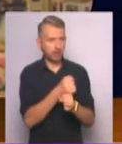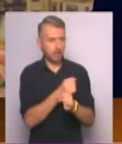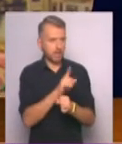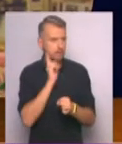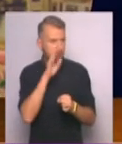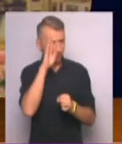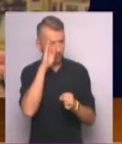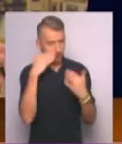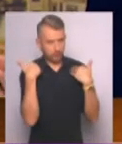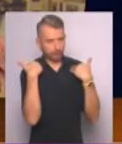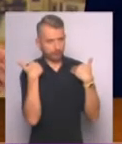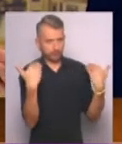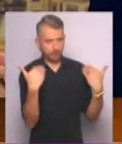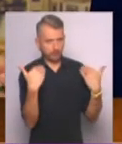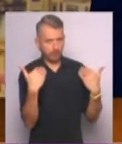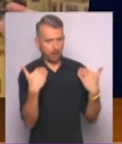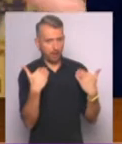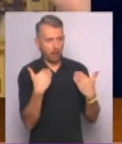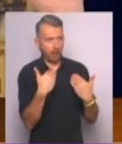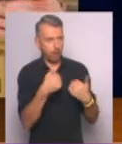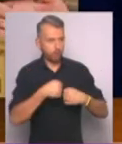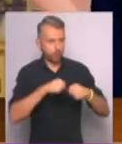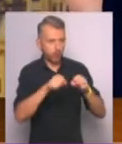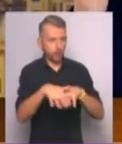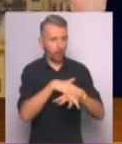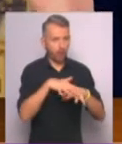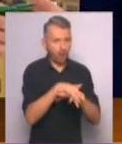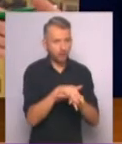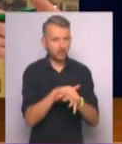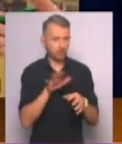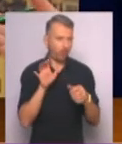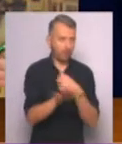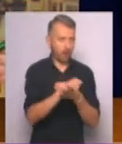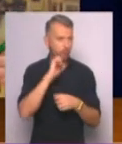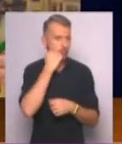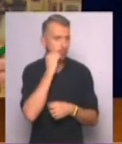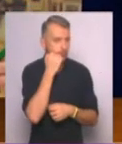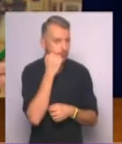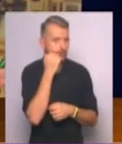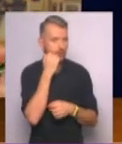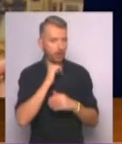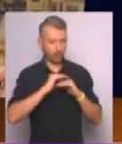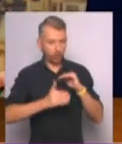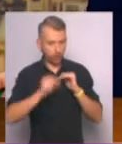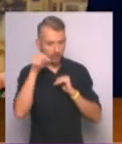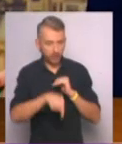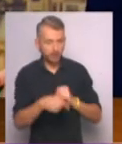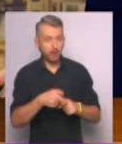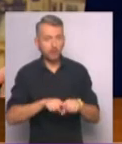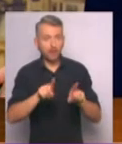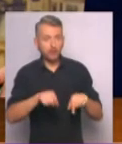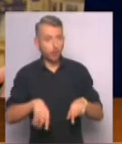молодиками спортивної статури, які б'ють громадськість і штовхають бабусь із сходів вниз. Це також, знову ж таки,